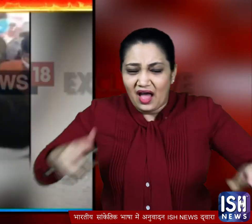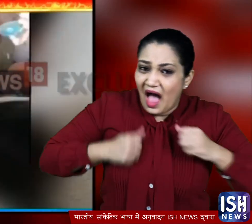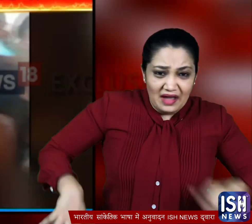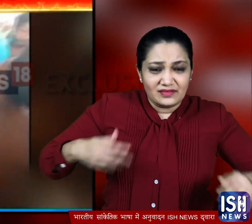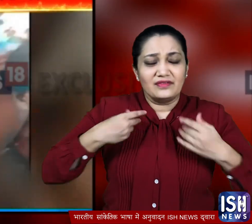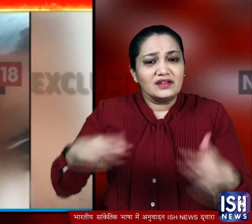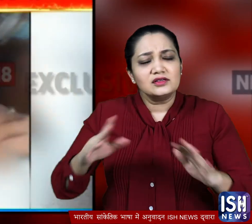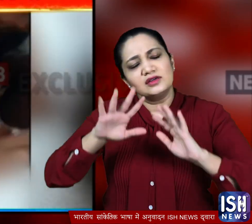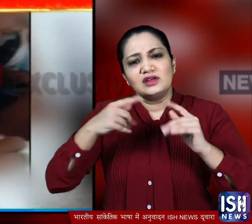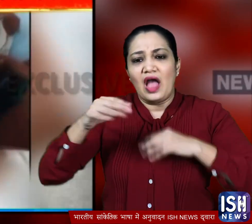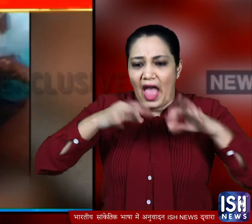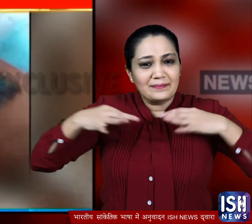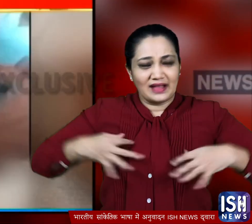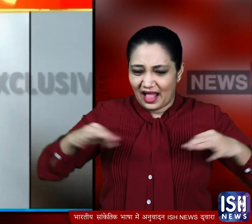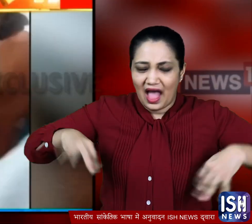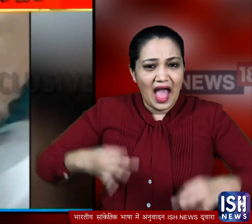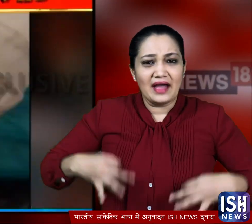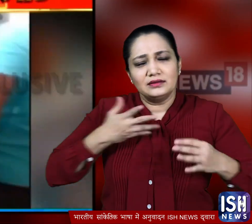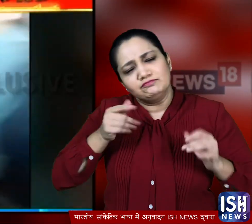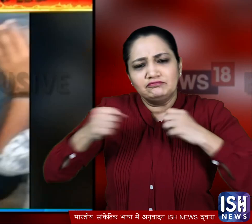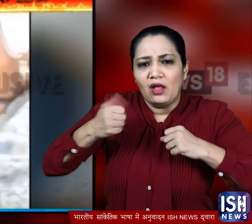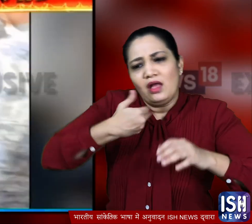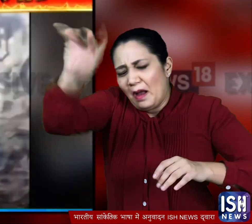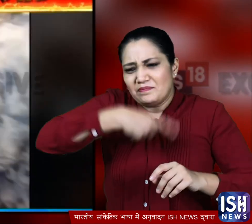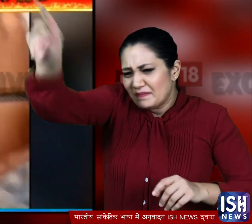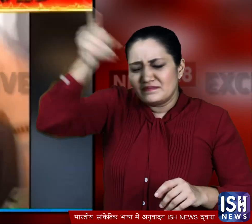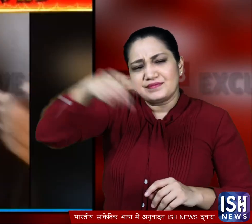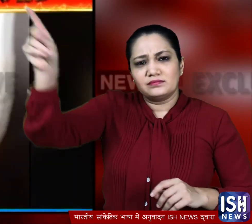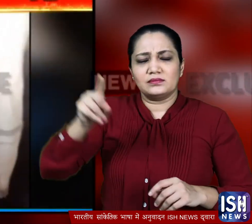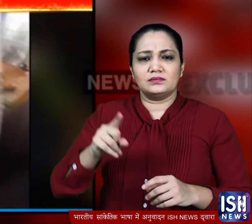के बाद सभी ने उसे वहां से नंगा दौड़ा दिया।